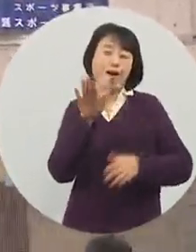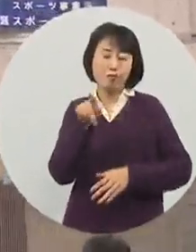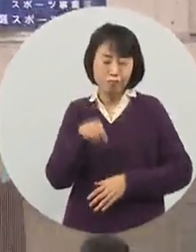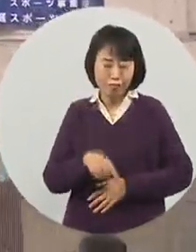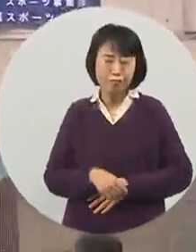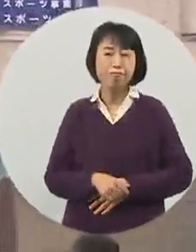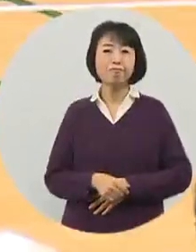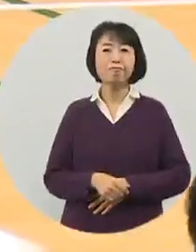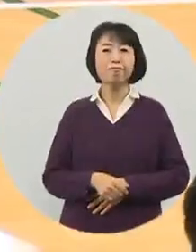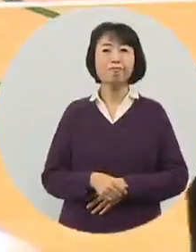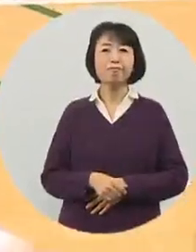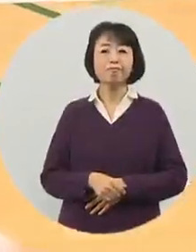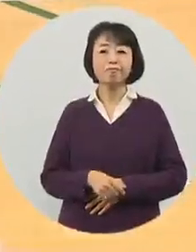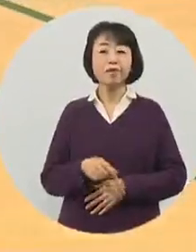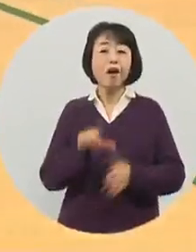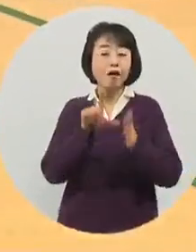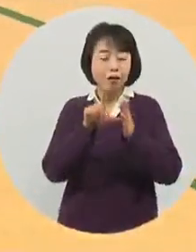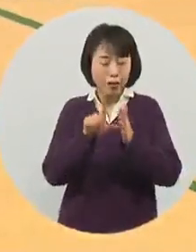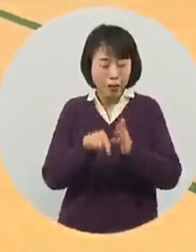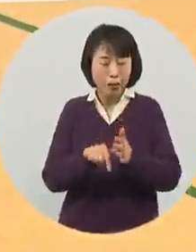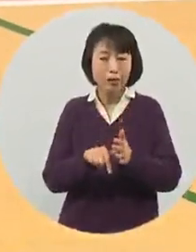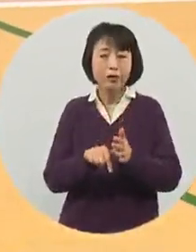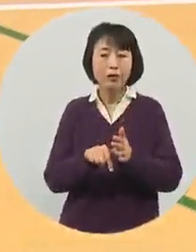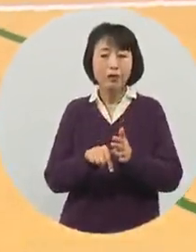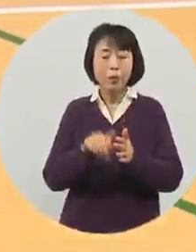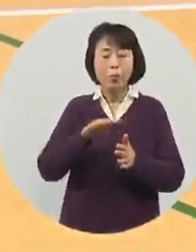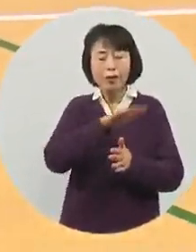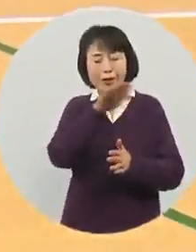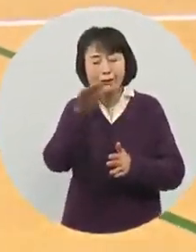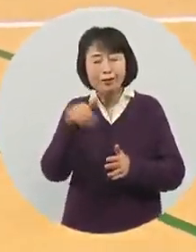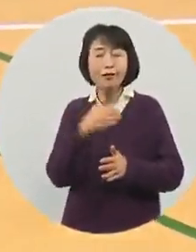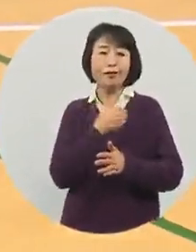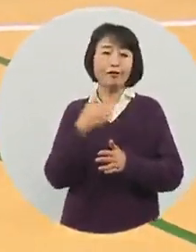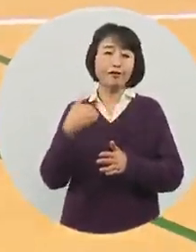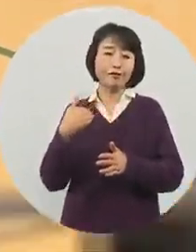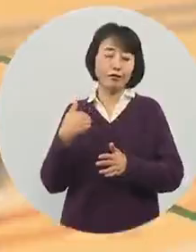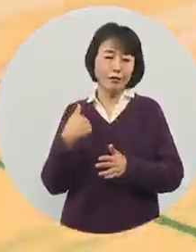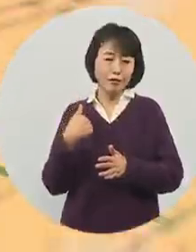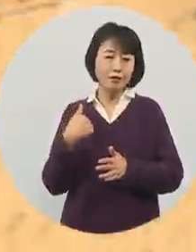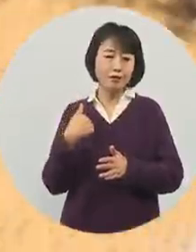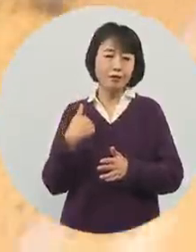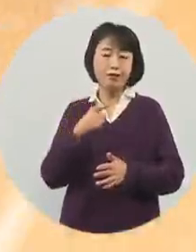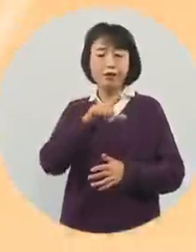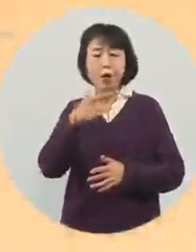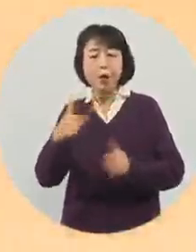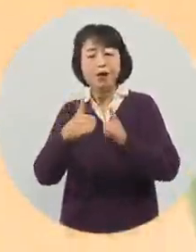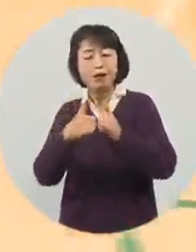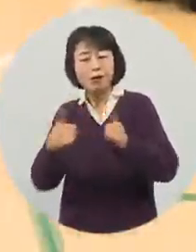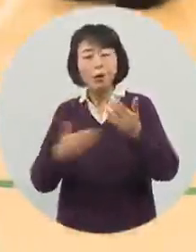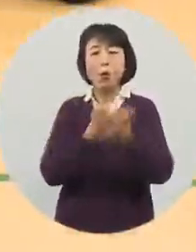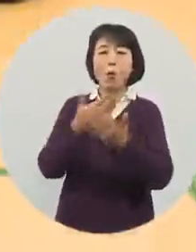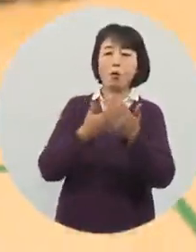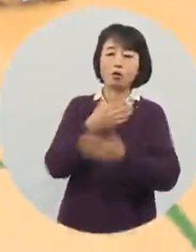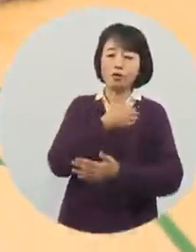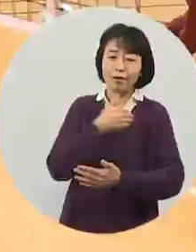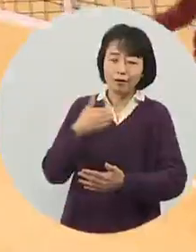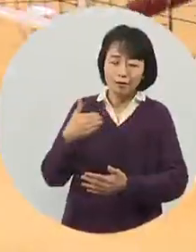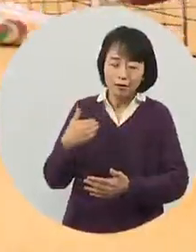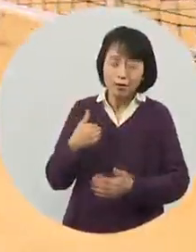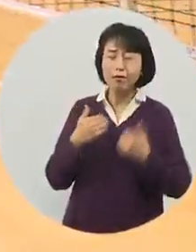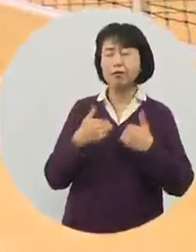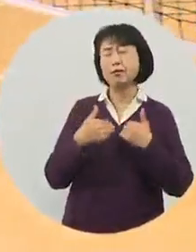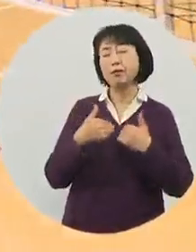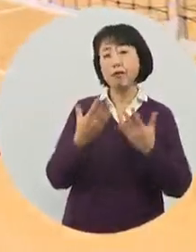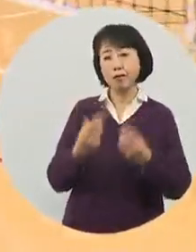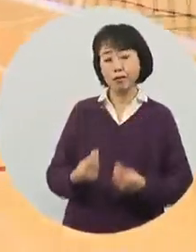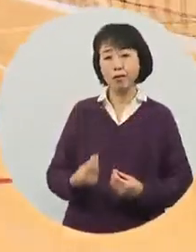ですね、はい、でもその時になんか誰にでもできて、いろんな方と交流できるので、うん、今回ちょっとお